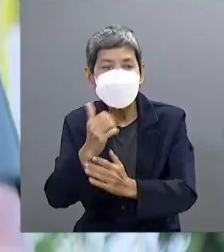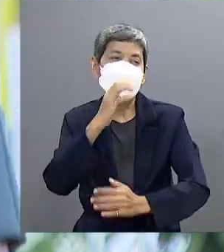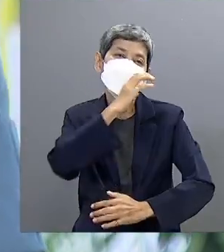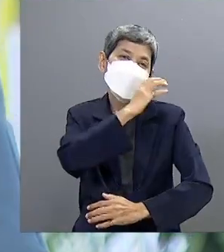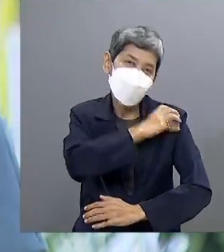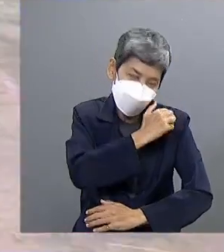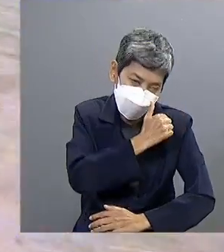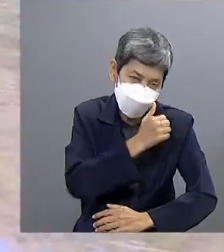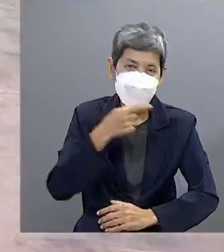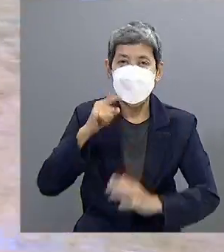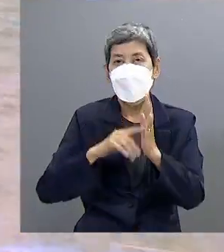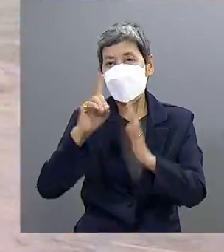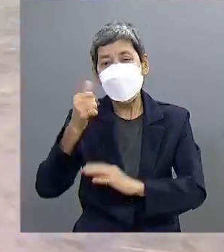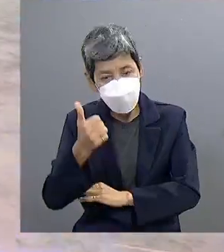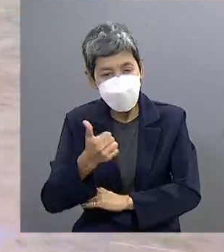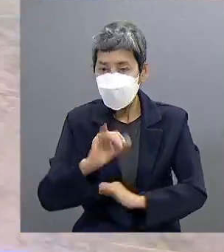ได้เป็นอะไรมากมาย